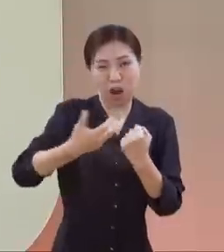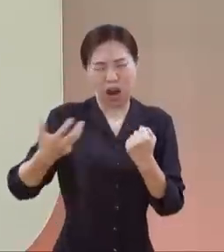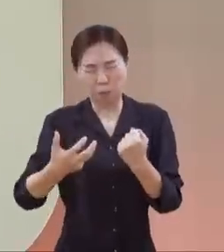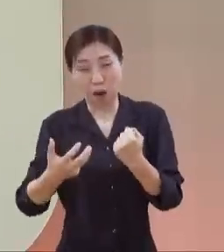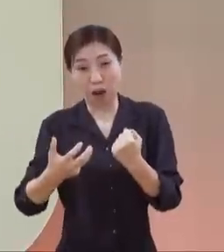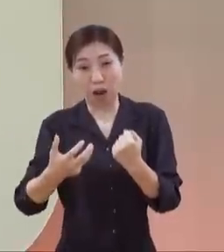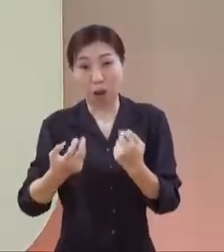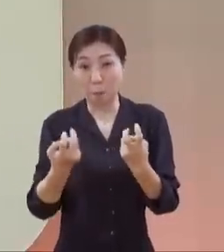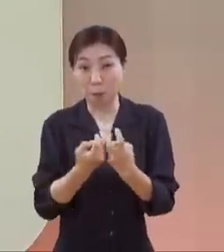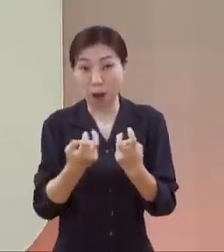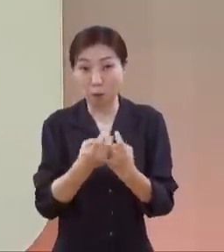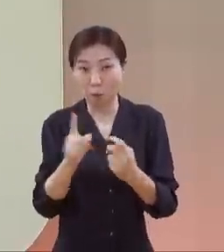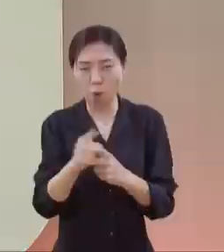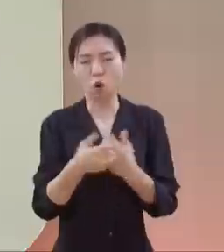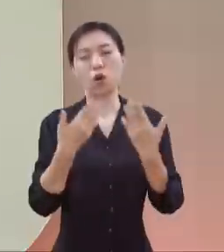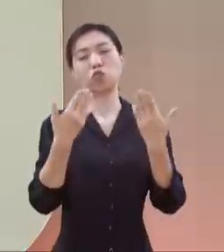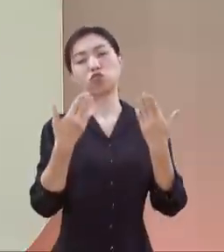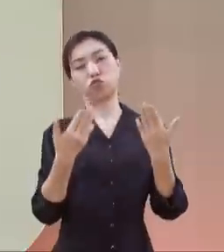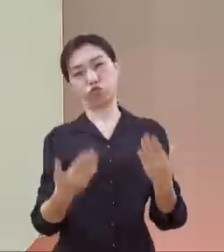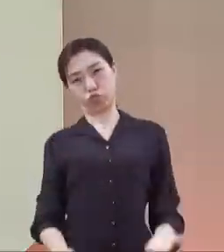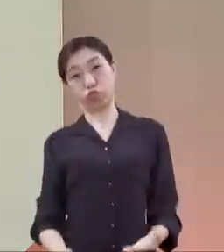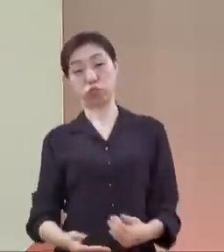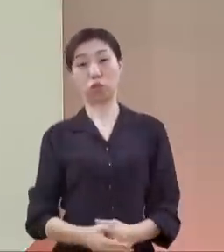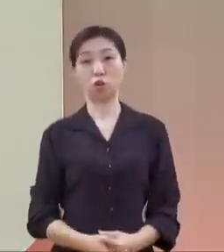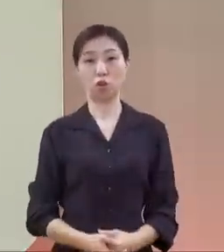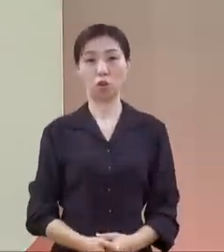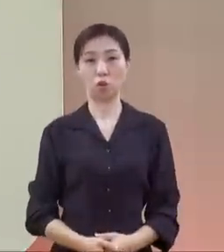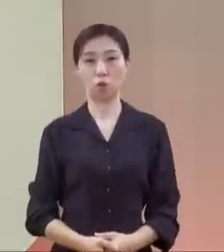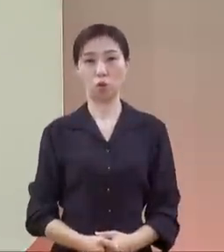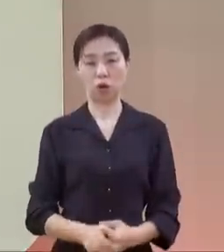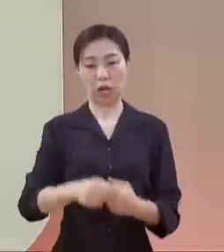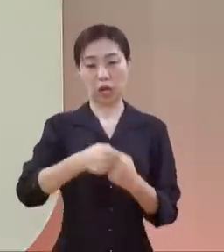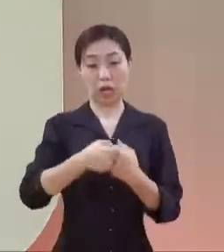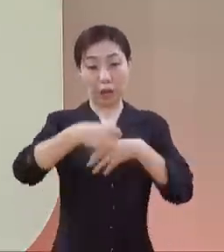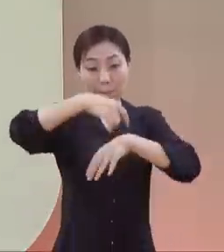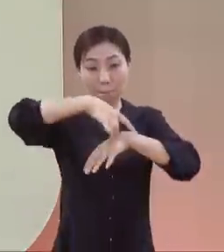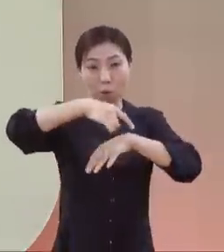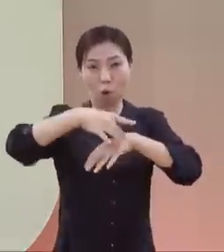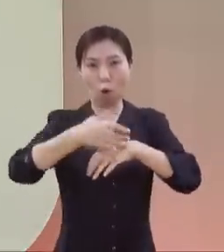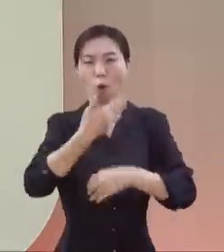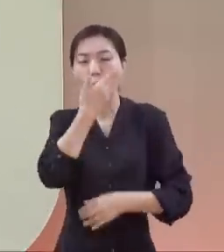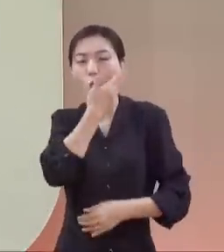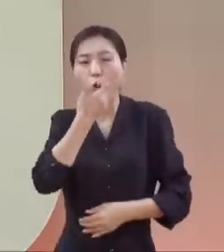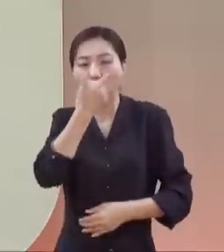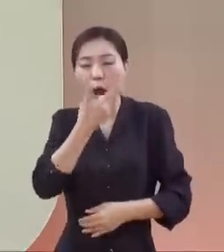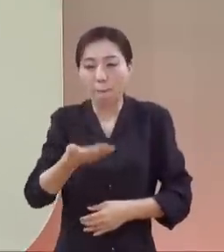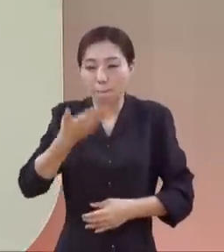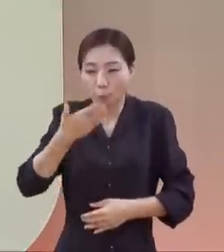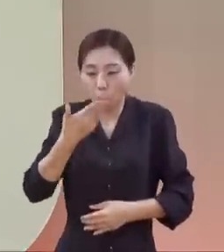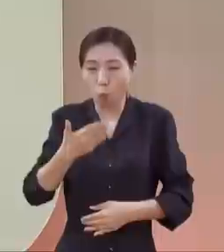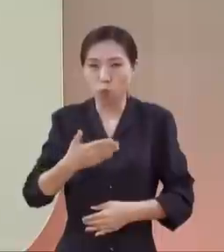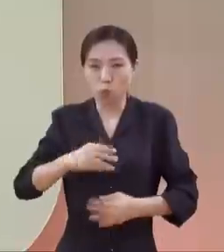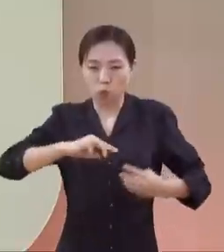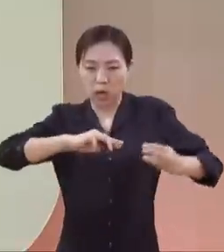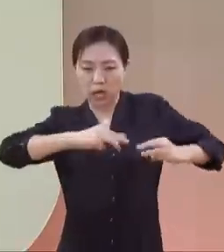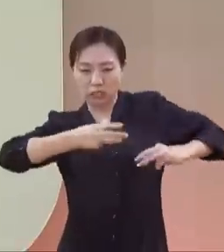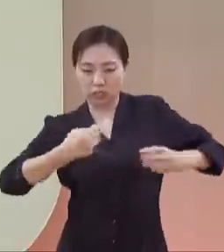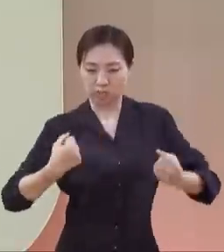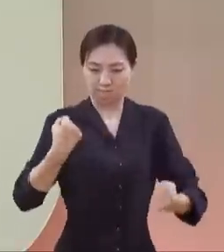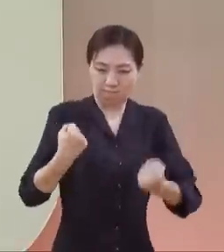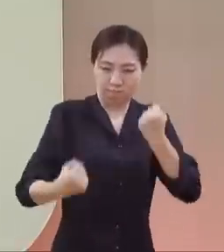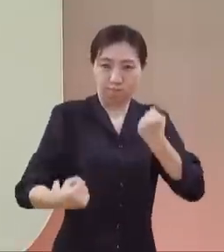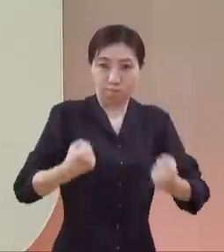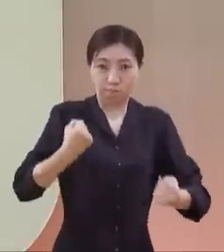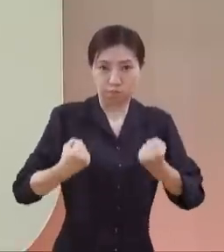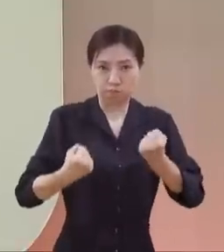아플 땐 푹 쉬어야 된대요 푹 쉬고 뼈에 좋은 거 잘 먹고 적당하게 근육을 키우는게 가장